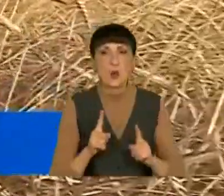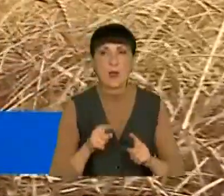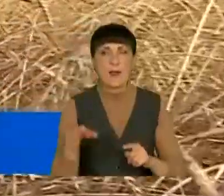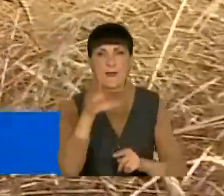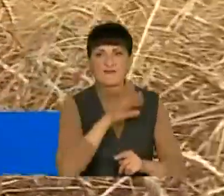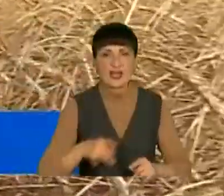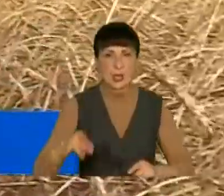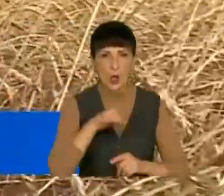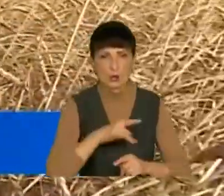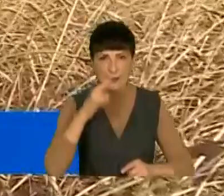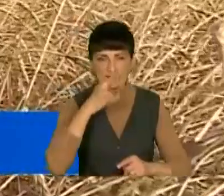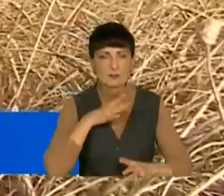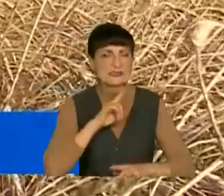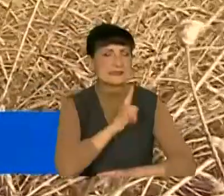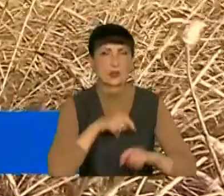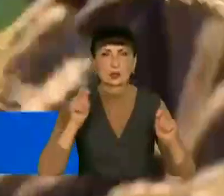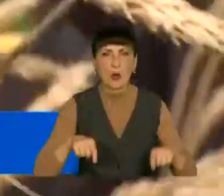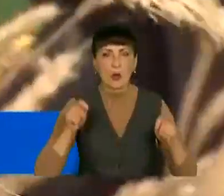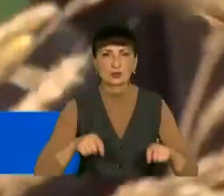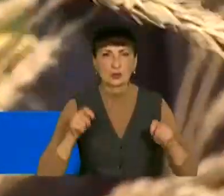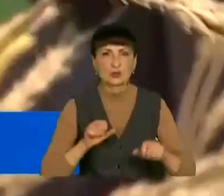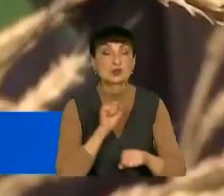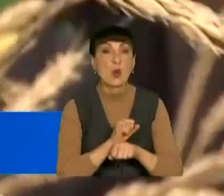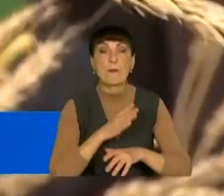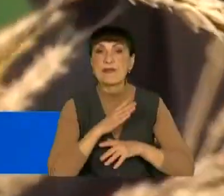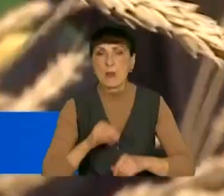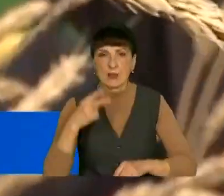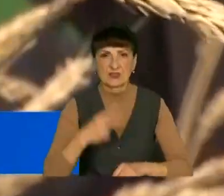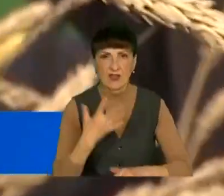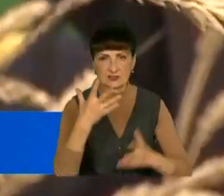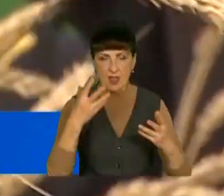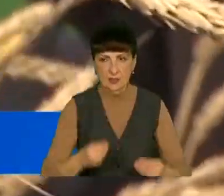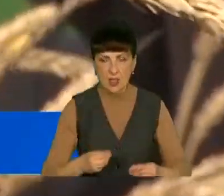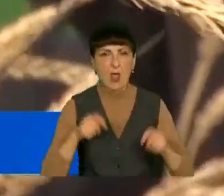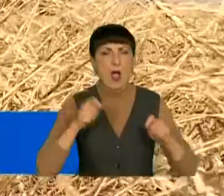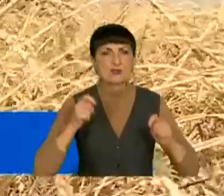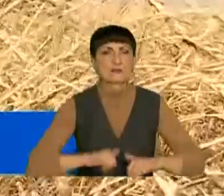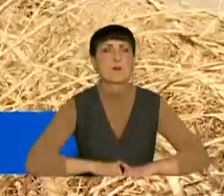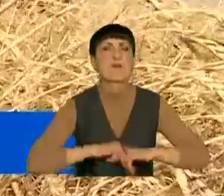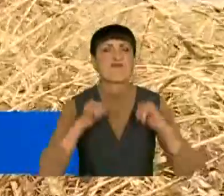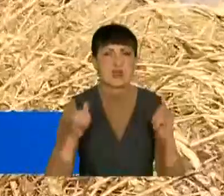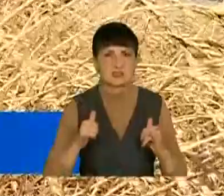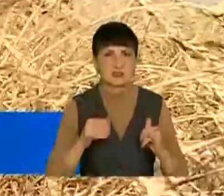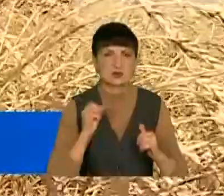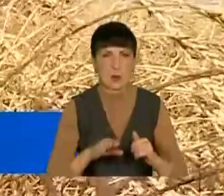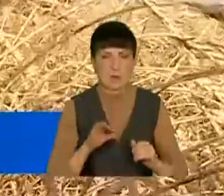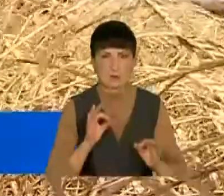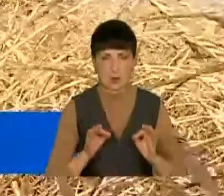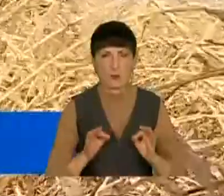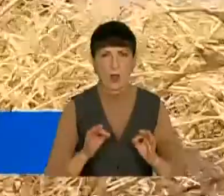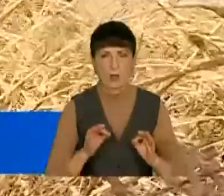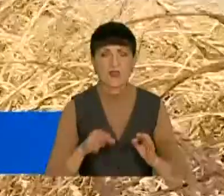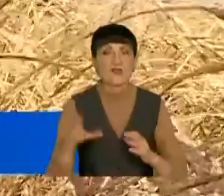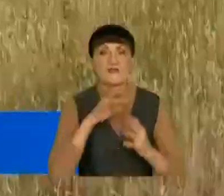зерносеющих регионах страны проливные дожди шли бесперебойно на протяжении 25 дней. Осадки превысили среднегодовую норму в 3 раза. В результате